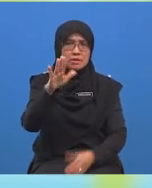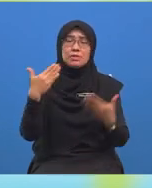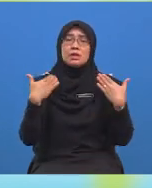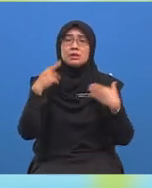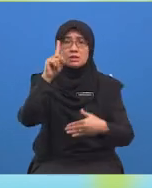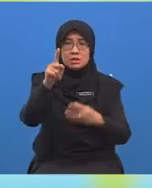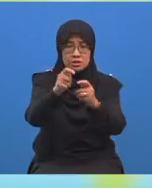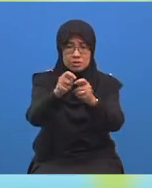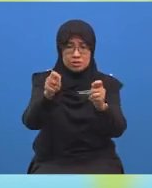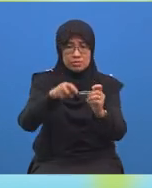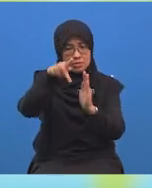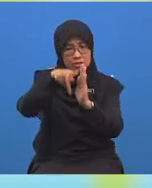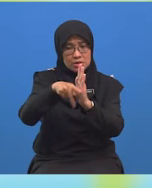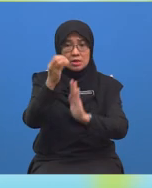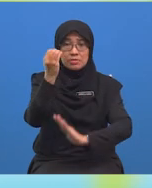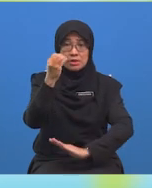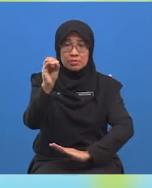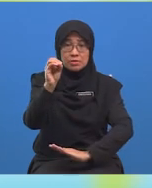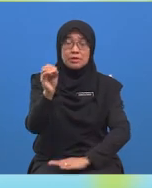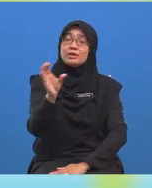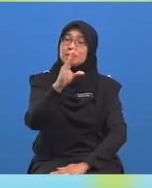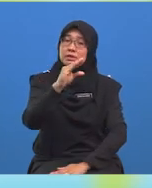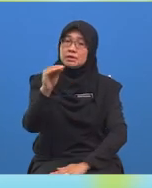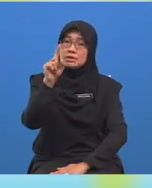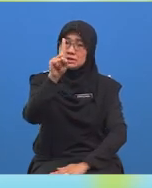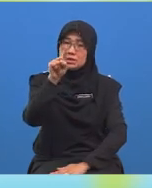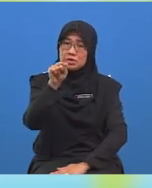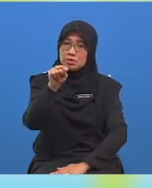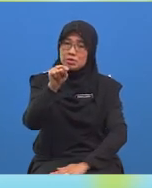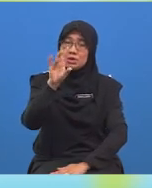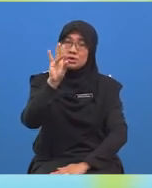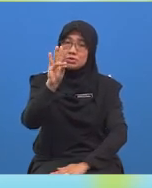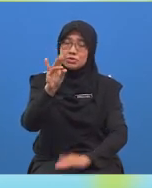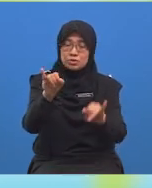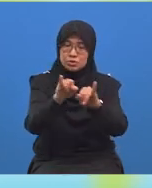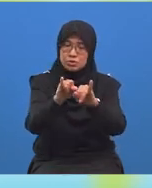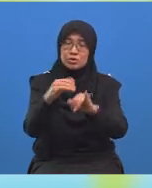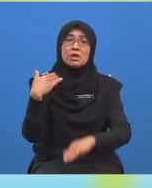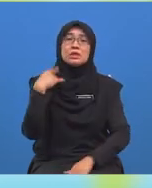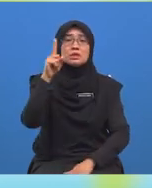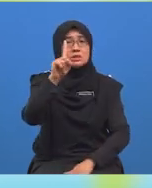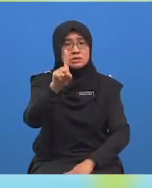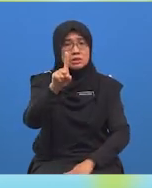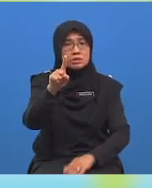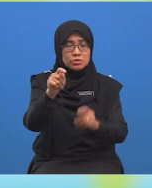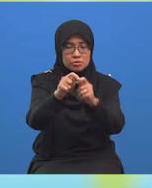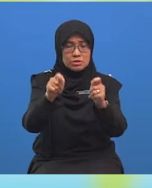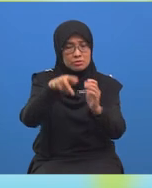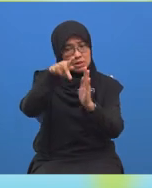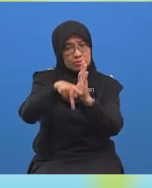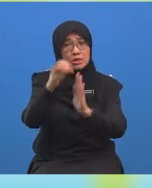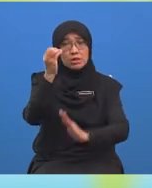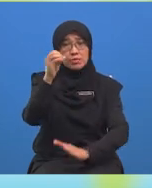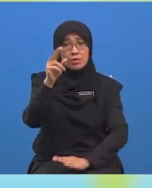23.5 ada satu tempat perpuluhan. Dan 1.7 juga ada satu tempat